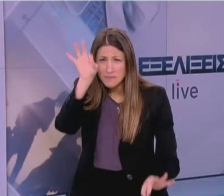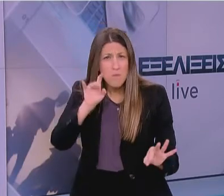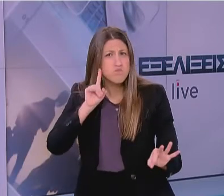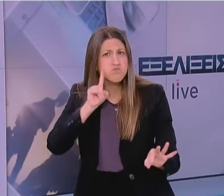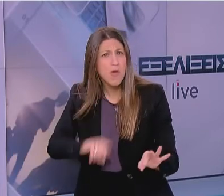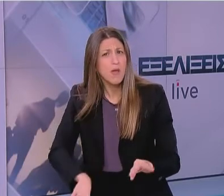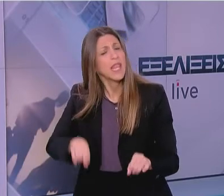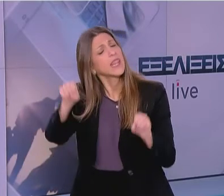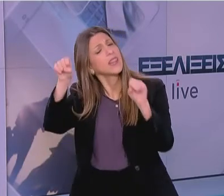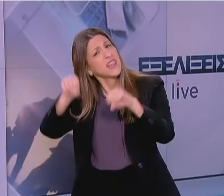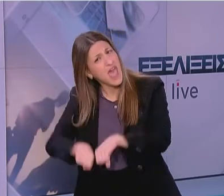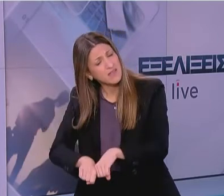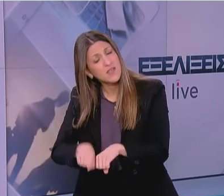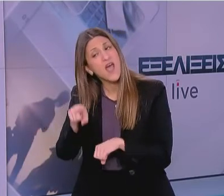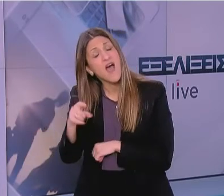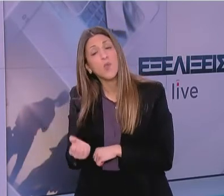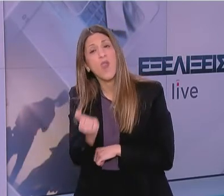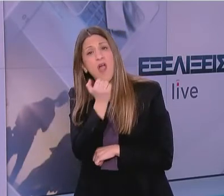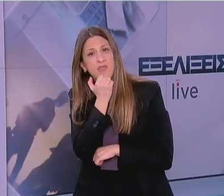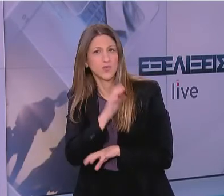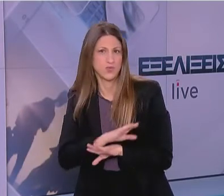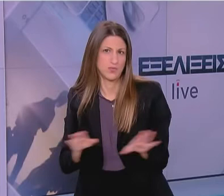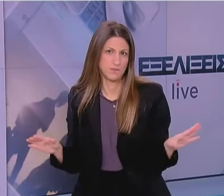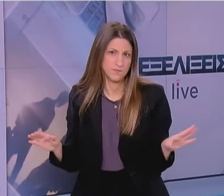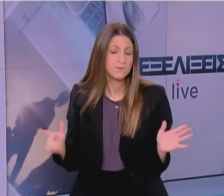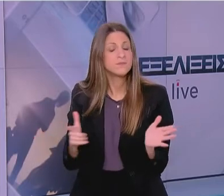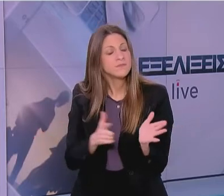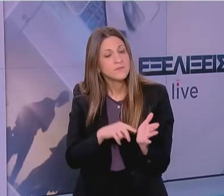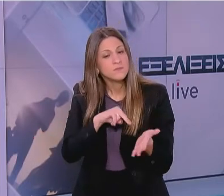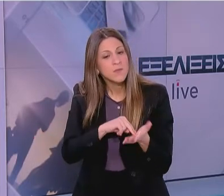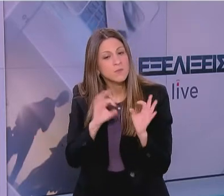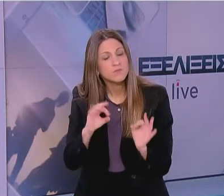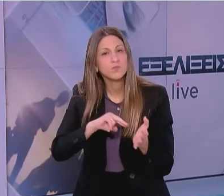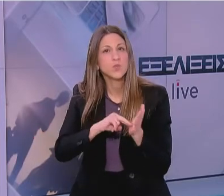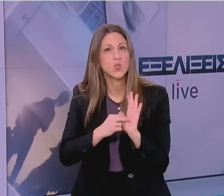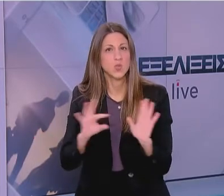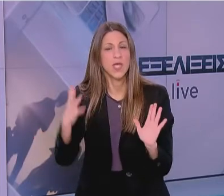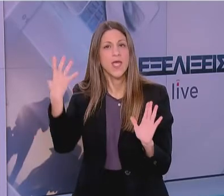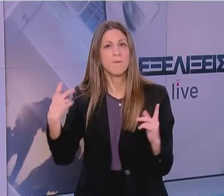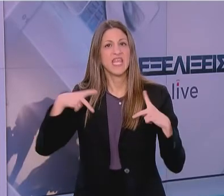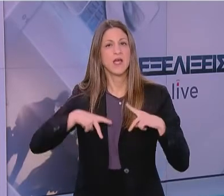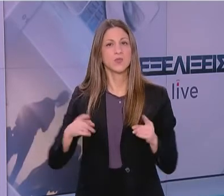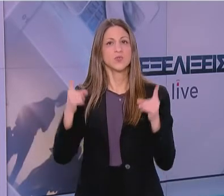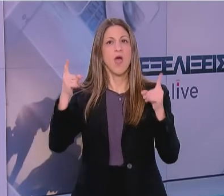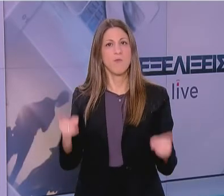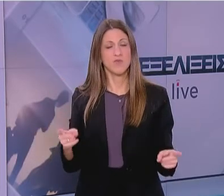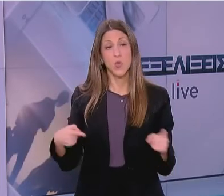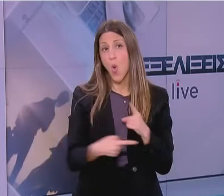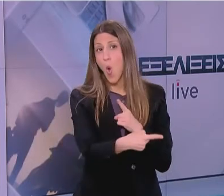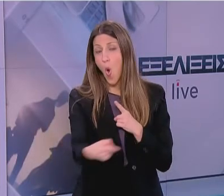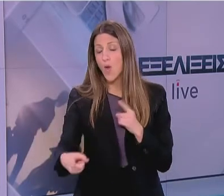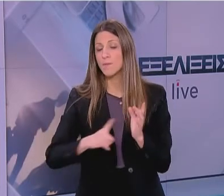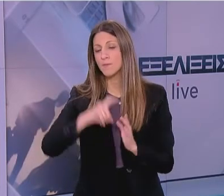προσπάθειες κάποιων φανατικών, με συγχωρείτε, οι οποίοι δρούν αντίθετα και στις αποφάσεις της ίδιας της ηγεσίας της